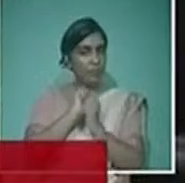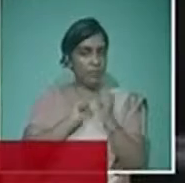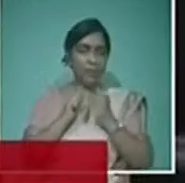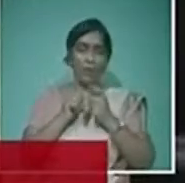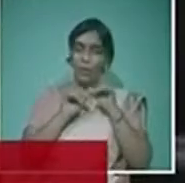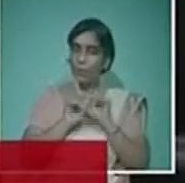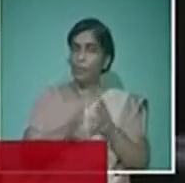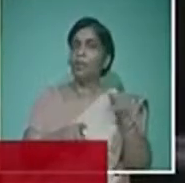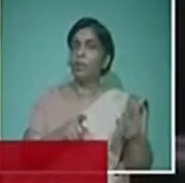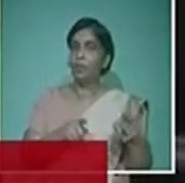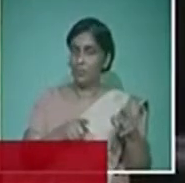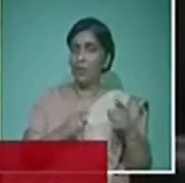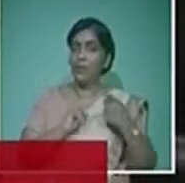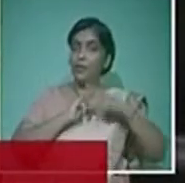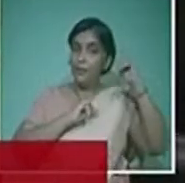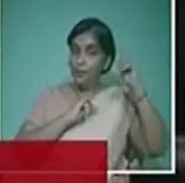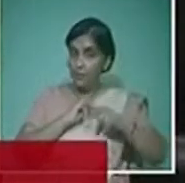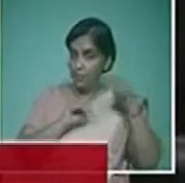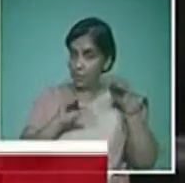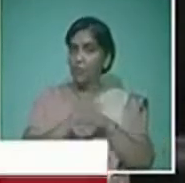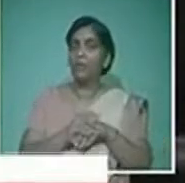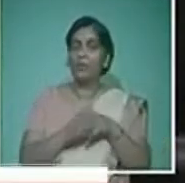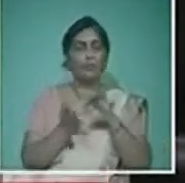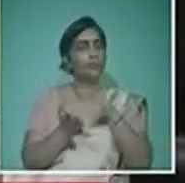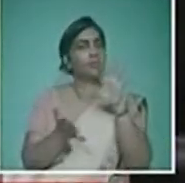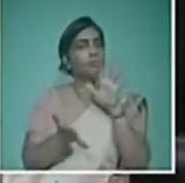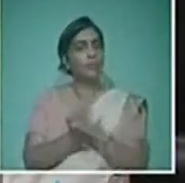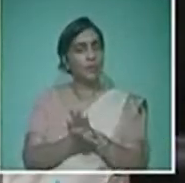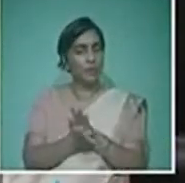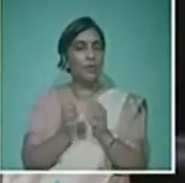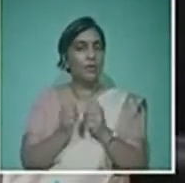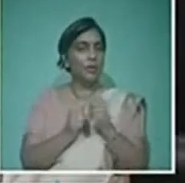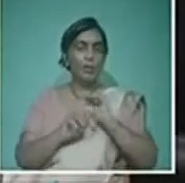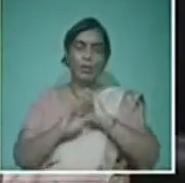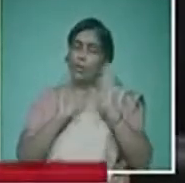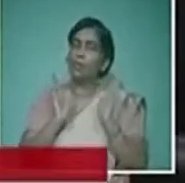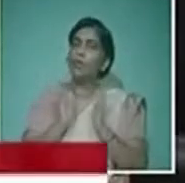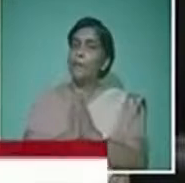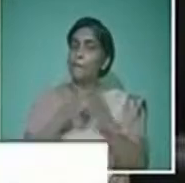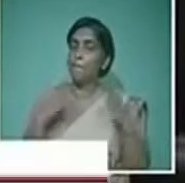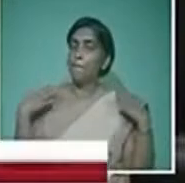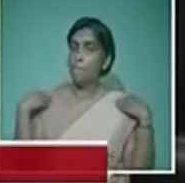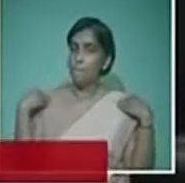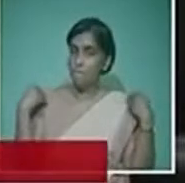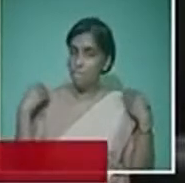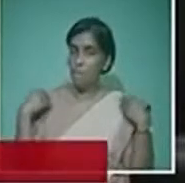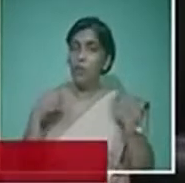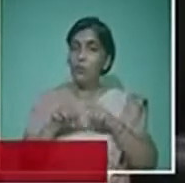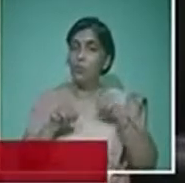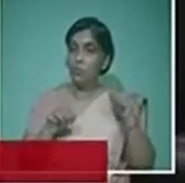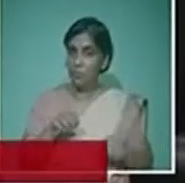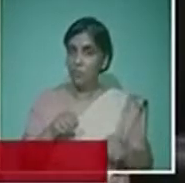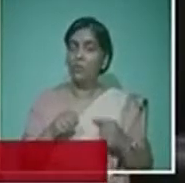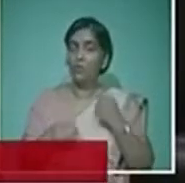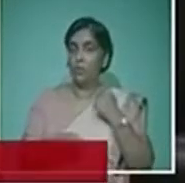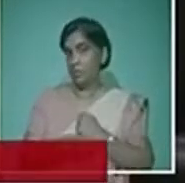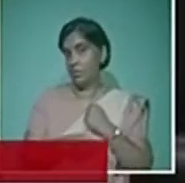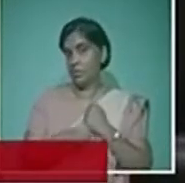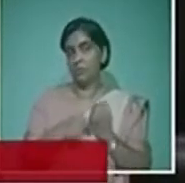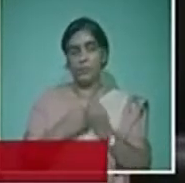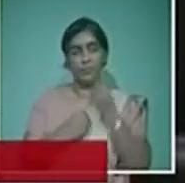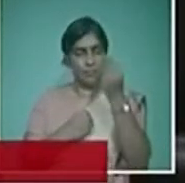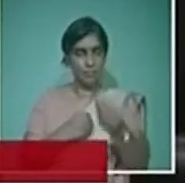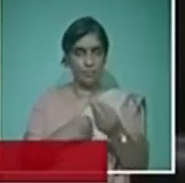යටත්ව මෙම විශ්වවිද්‍යාලය ස්ථාපනය කිරීමට සියලු පහසුකම් ආයෝජන මණ්ඩලය හරහා රජය විසින් ලබා